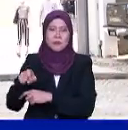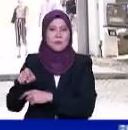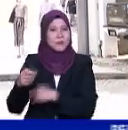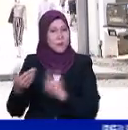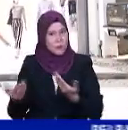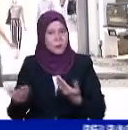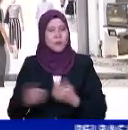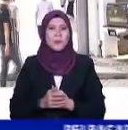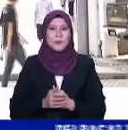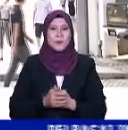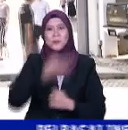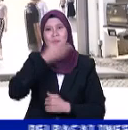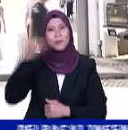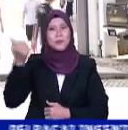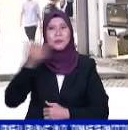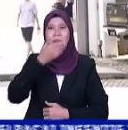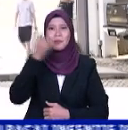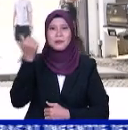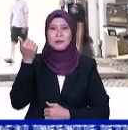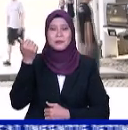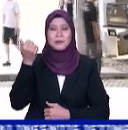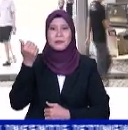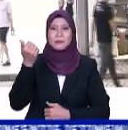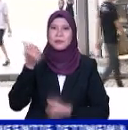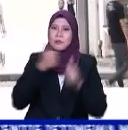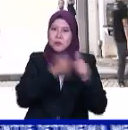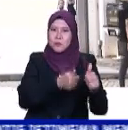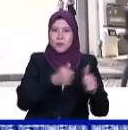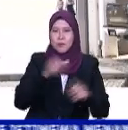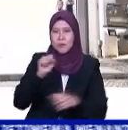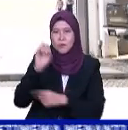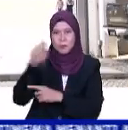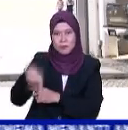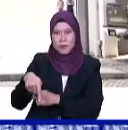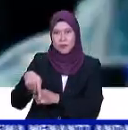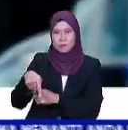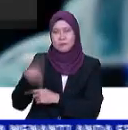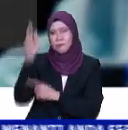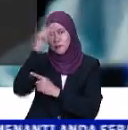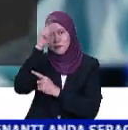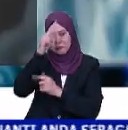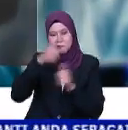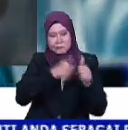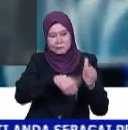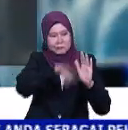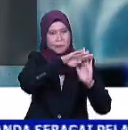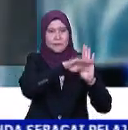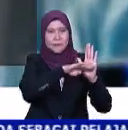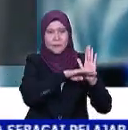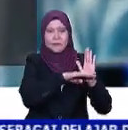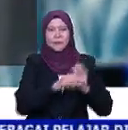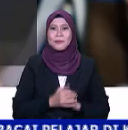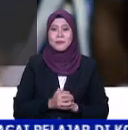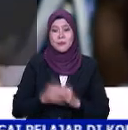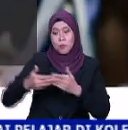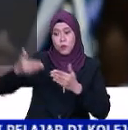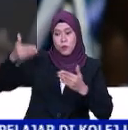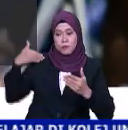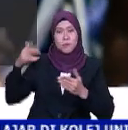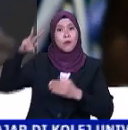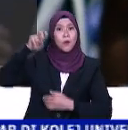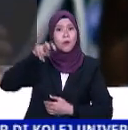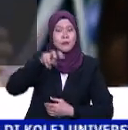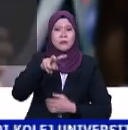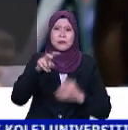So, seelok-eloknya kita ikut SOP lah, apa yang kerajaan bagi tahulah. Jika varian sebelum ini